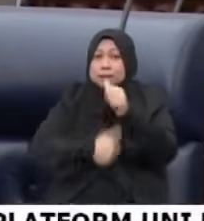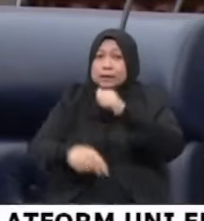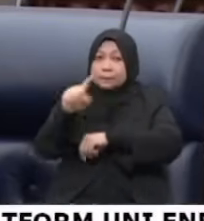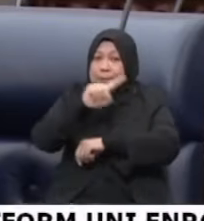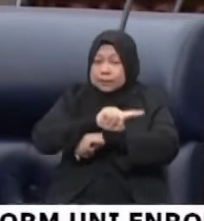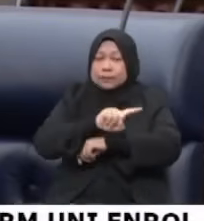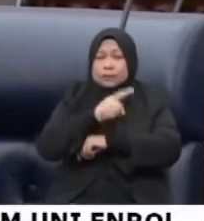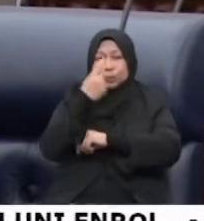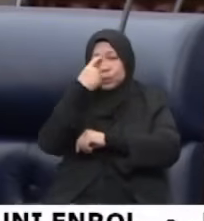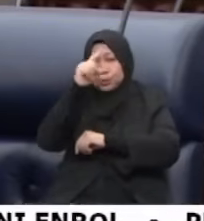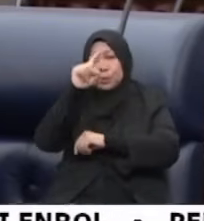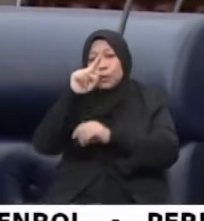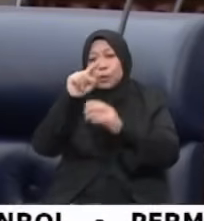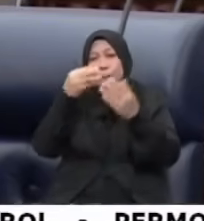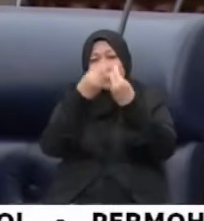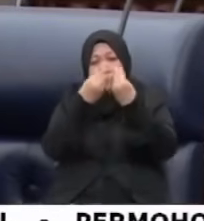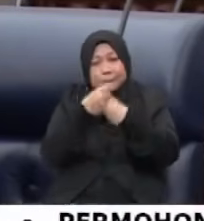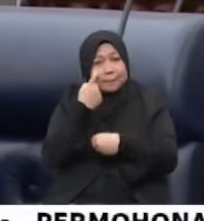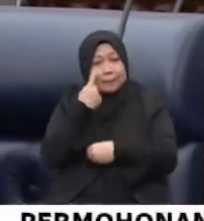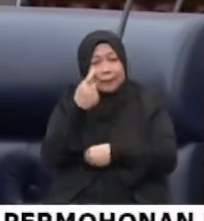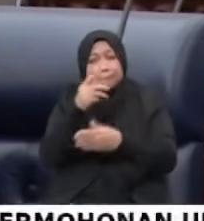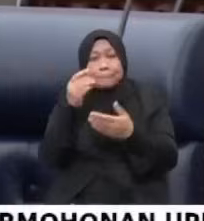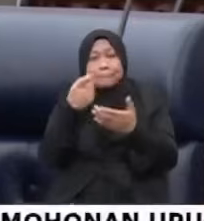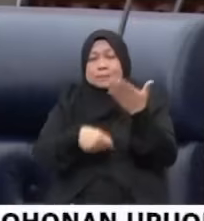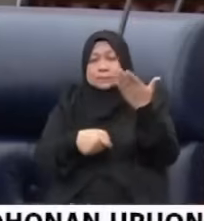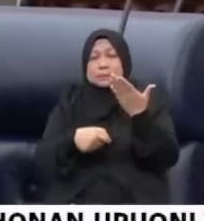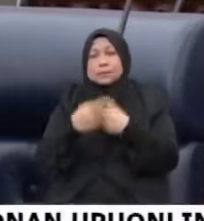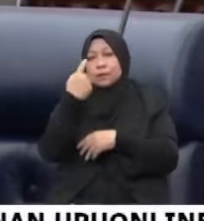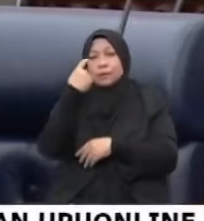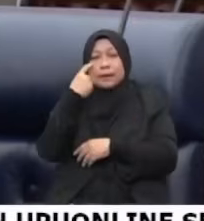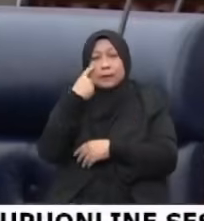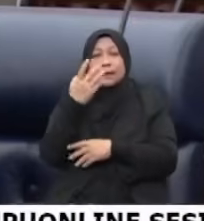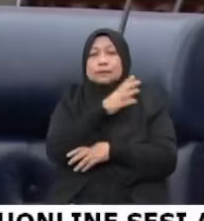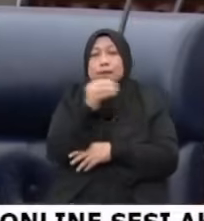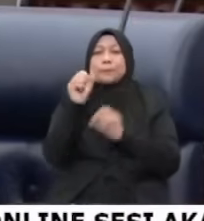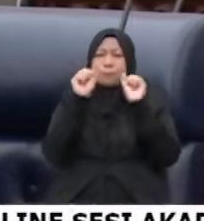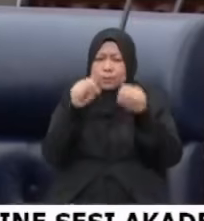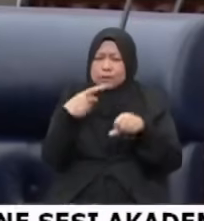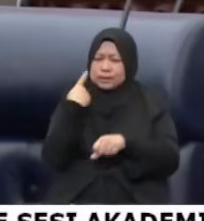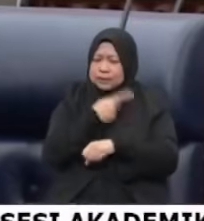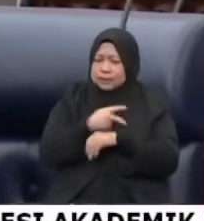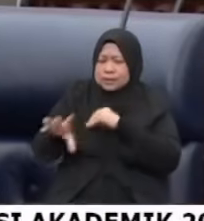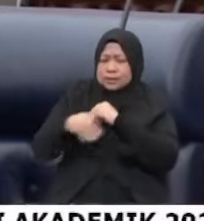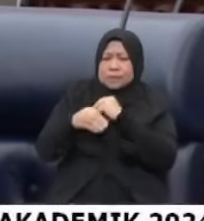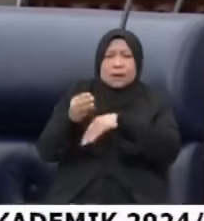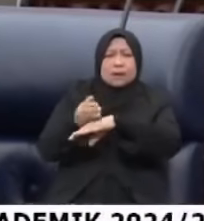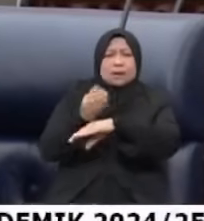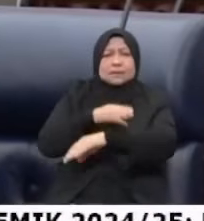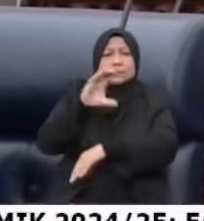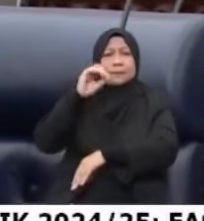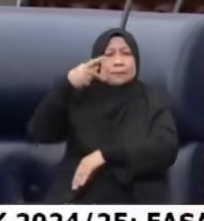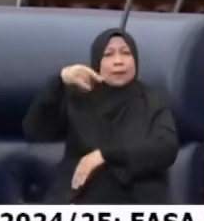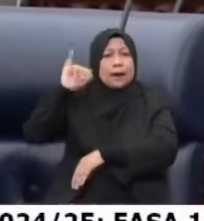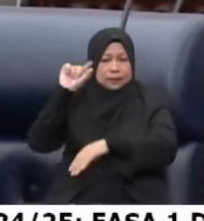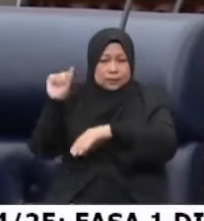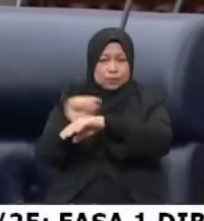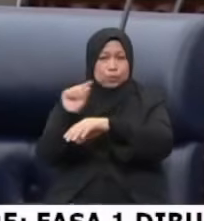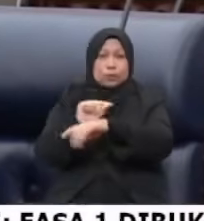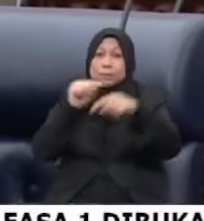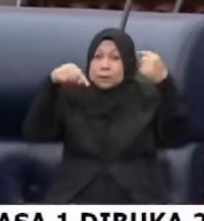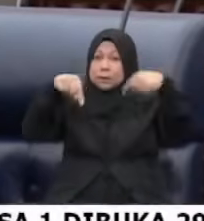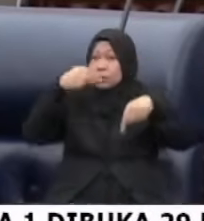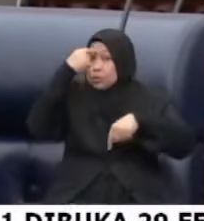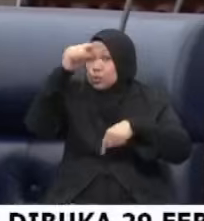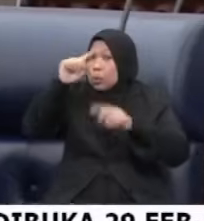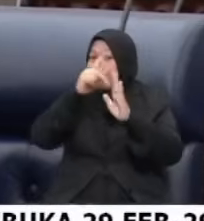index dan perive Price index yang mungkin boleh kita tambah baik CPI yang kita guna pada har